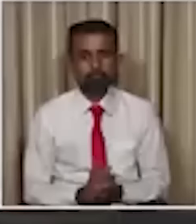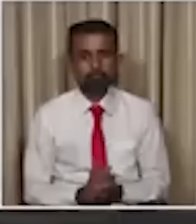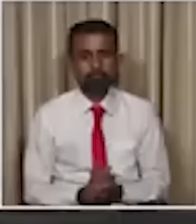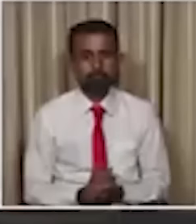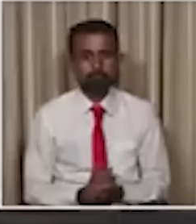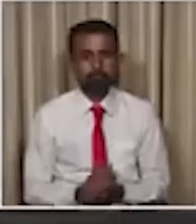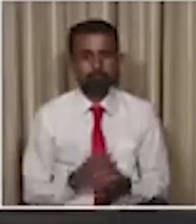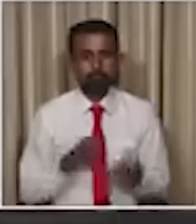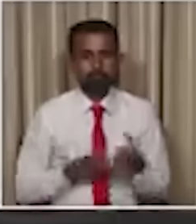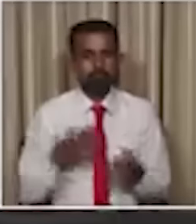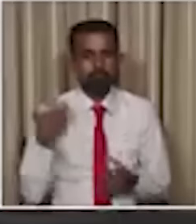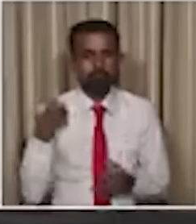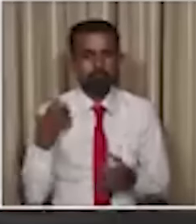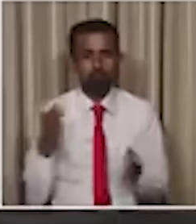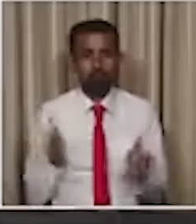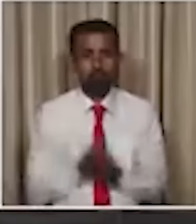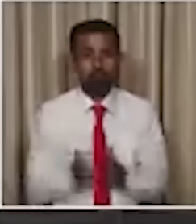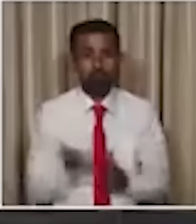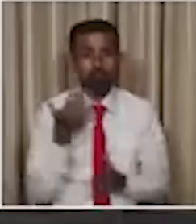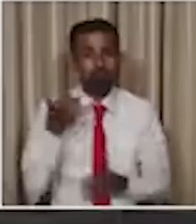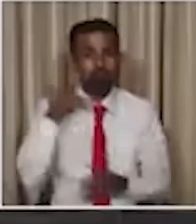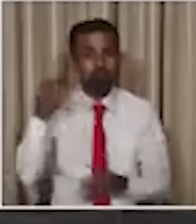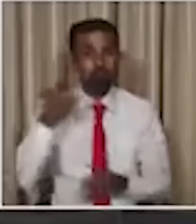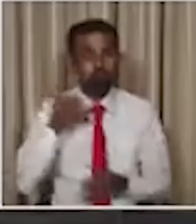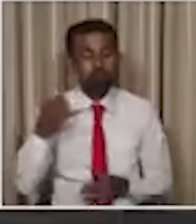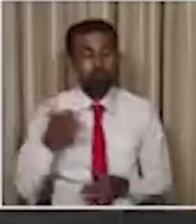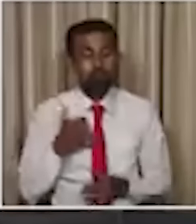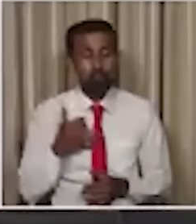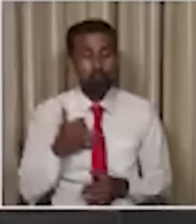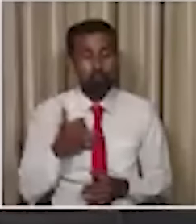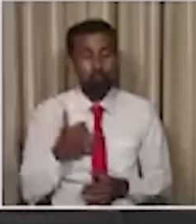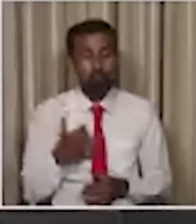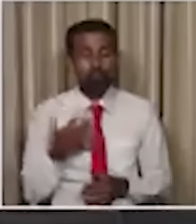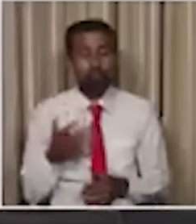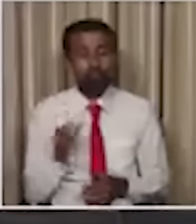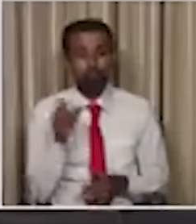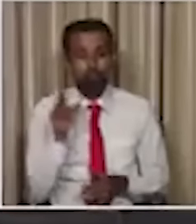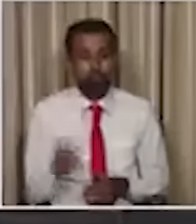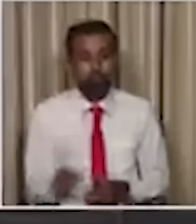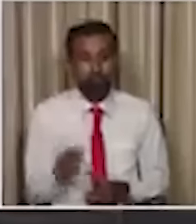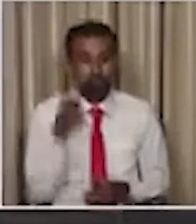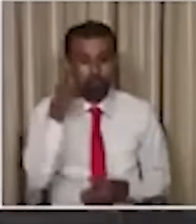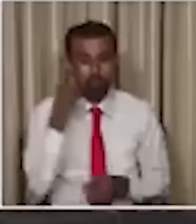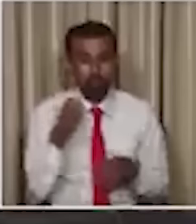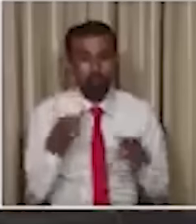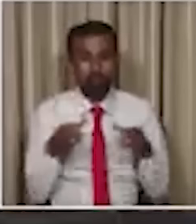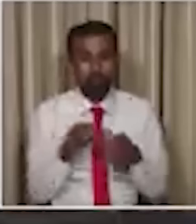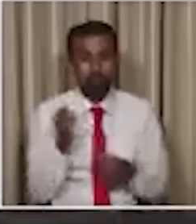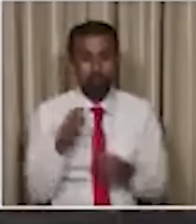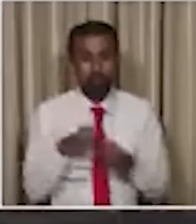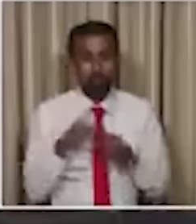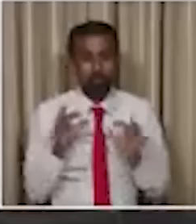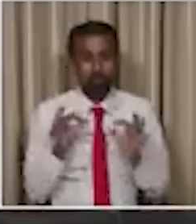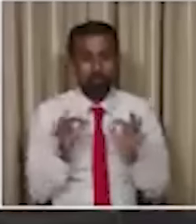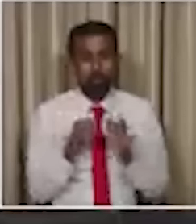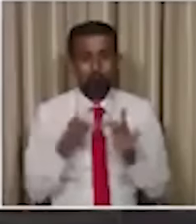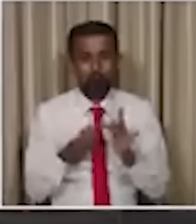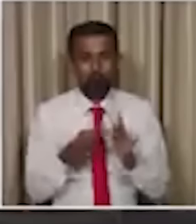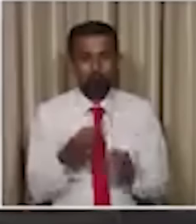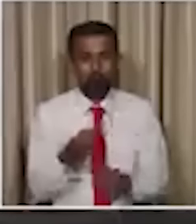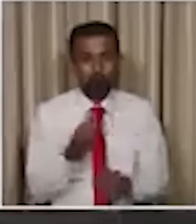එතකොට සහරාන් සමග වැඩිම වාර ගන්න දුරකථන සම්බන්ධතා පවත්වාගත් පුද්ගලයා බුද්ධි අංශ නිදැලක් බව FBI මගින් ලබා